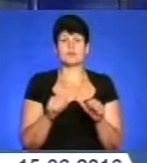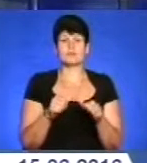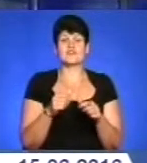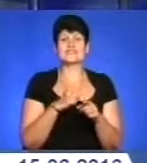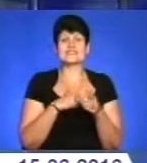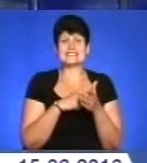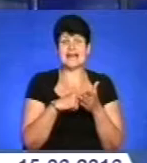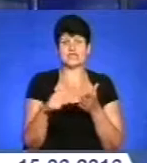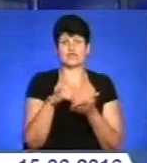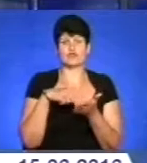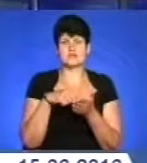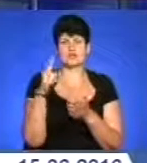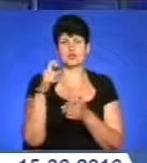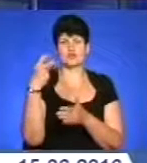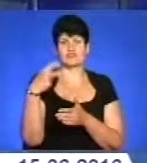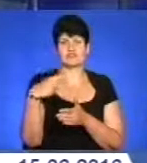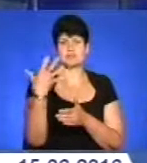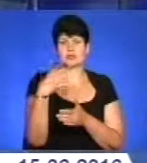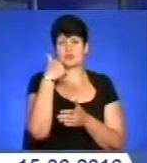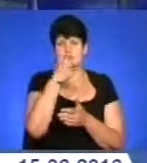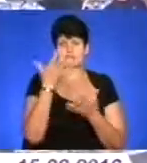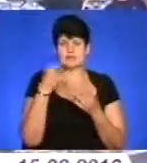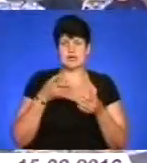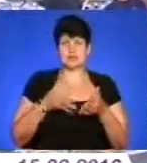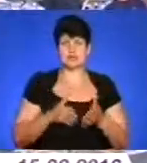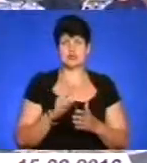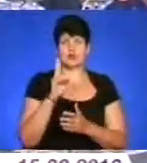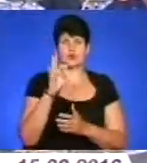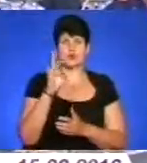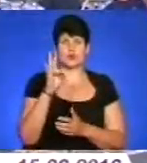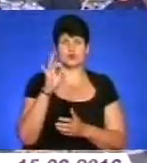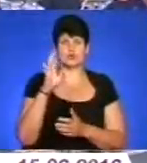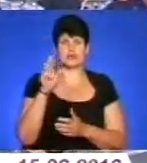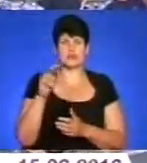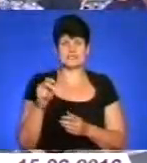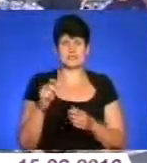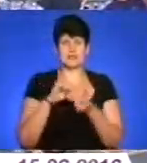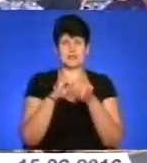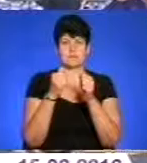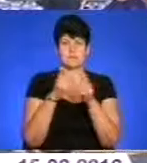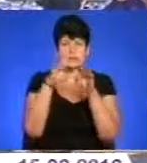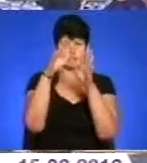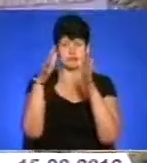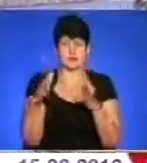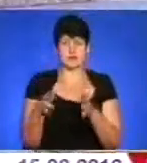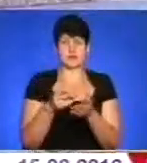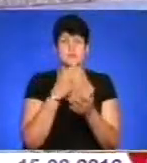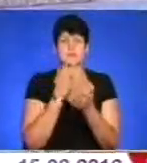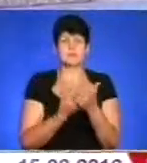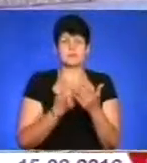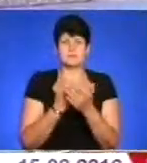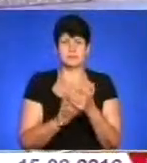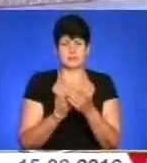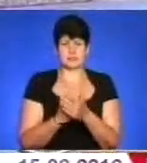125-ту річницю з дня народження Коновальця. Більше у сюжеті. Кам'яна глиба є символом стійкості та незламності духу